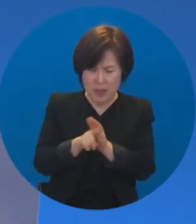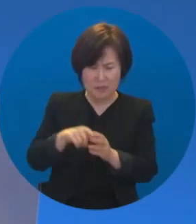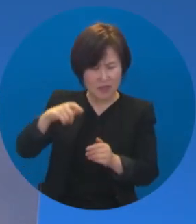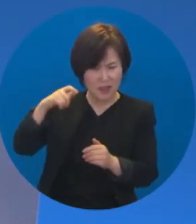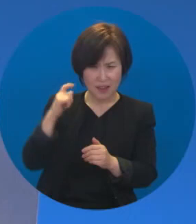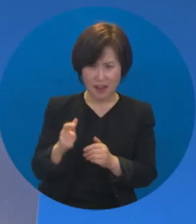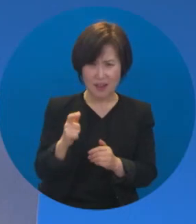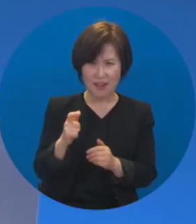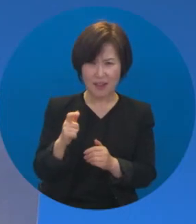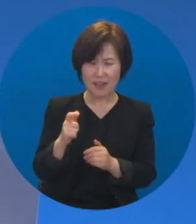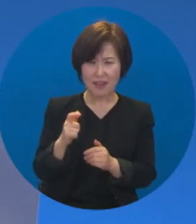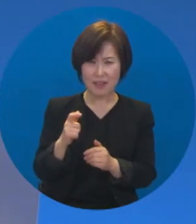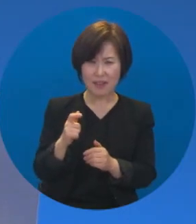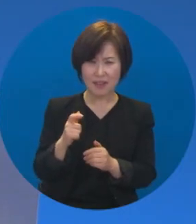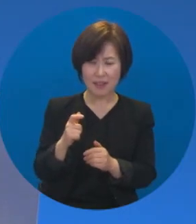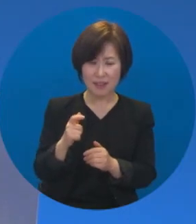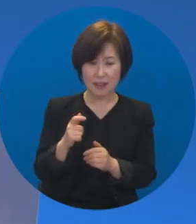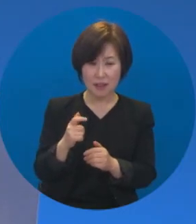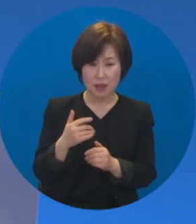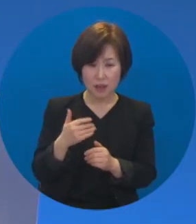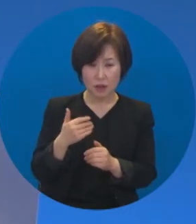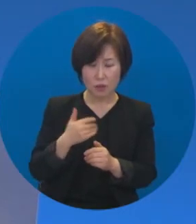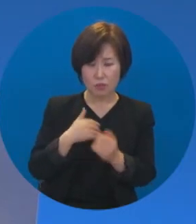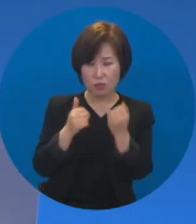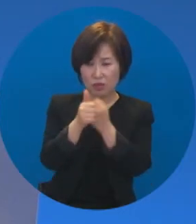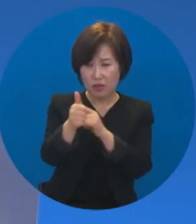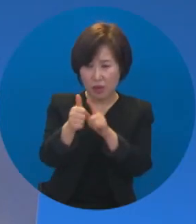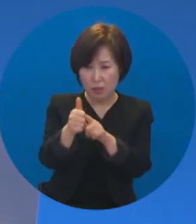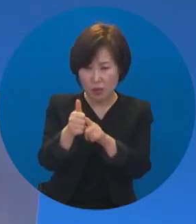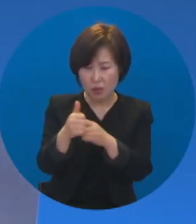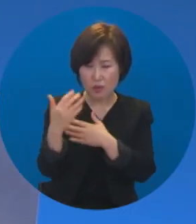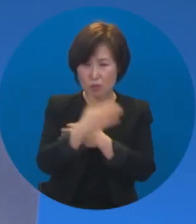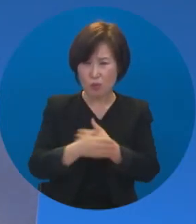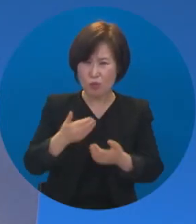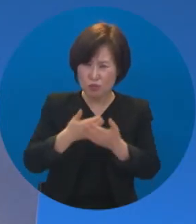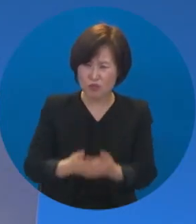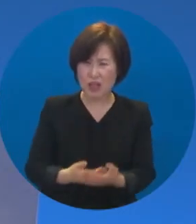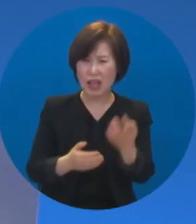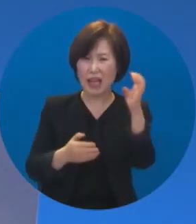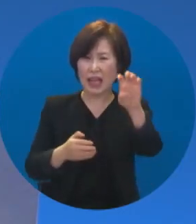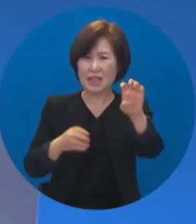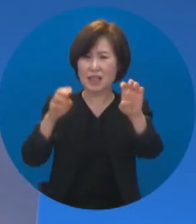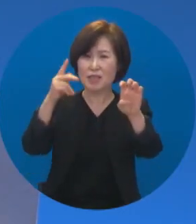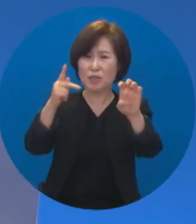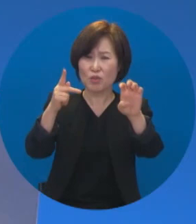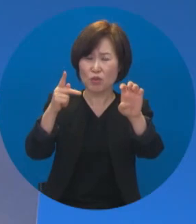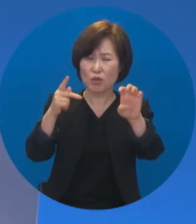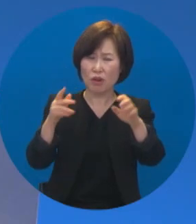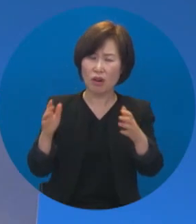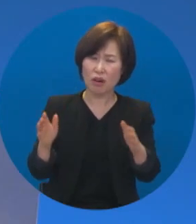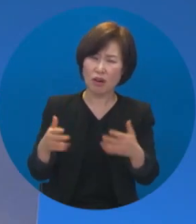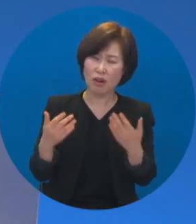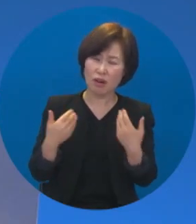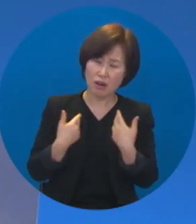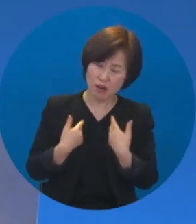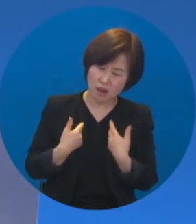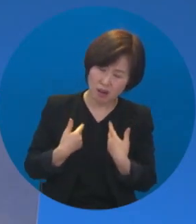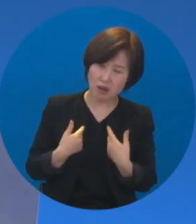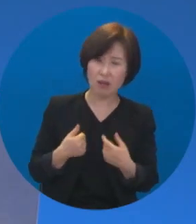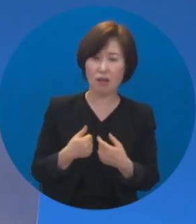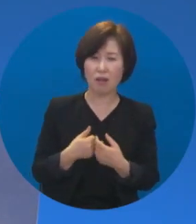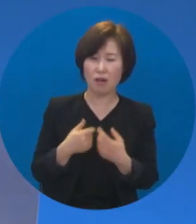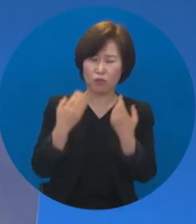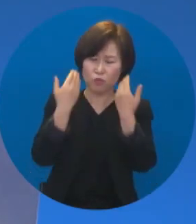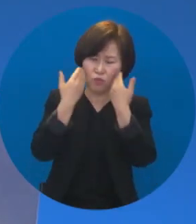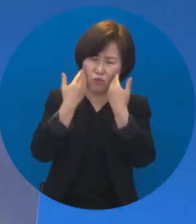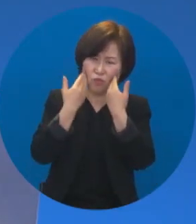앞에는 이제는 몸무게가 한 40kg도 되지 않는 앙상이 뼈만 남은 남편이 누워있고 앉아있었는데 제